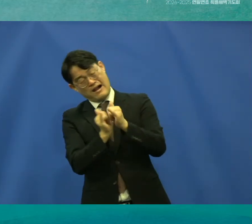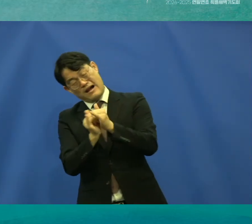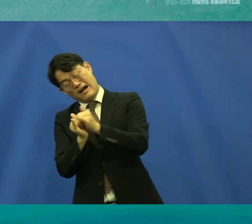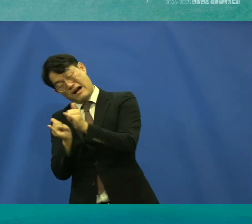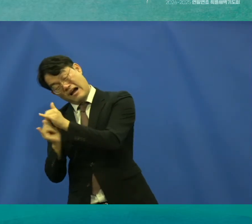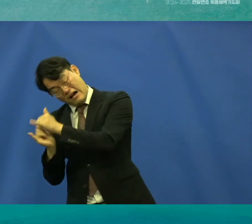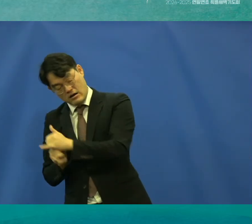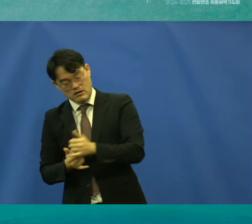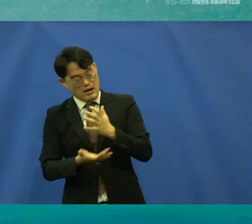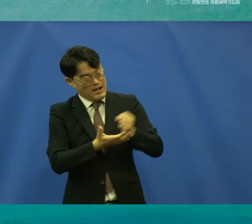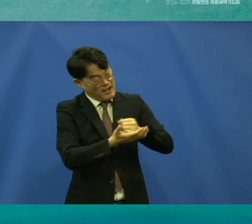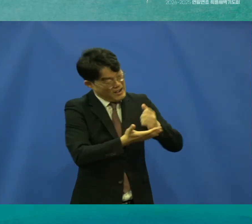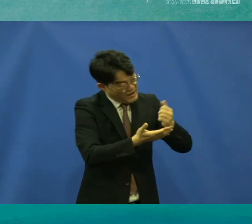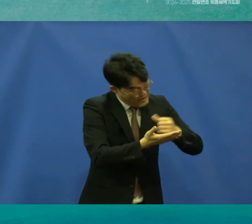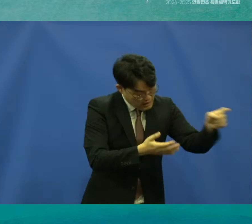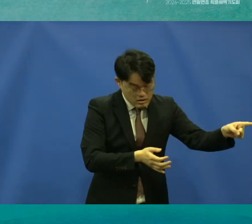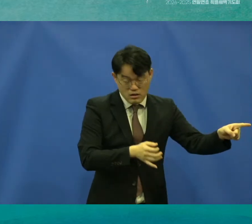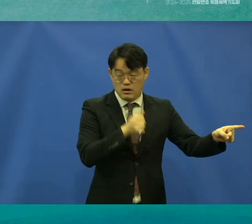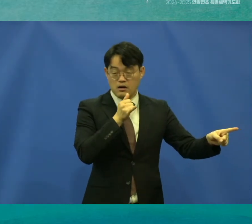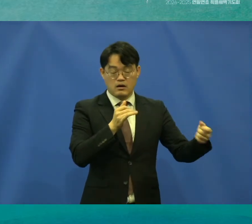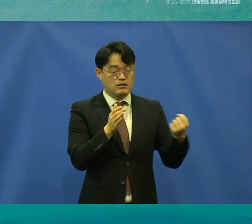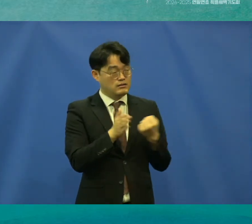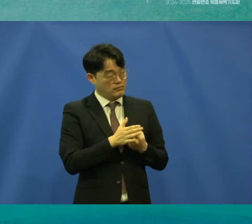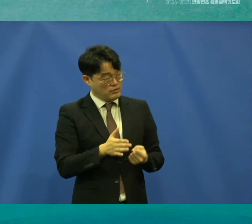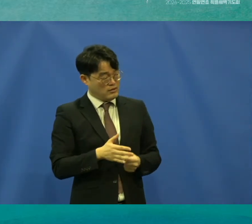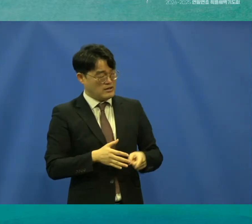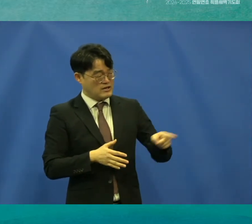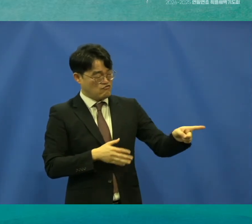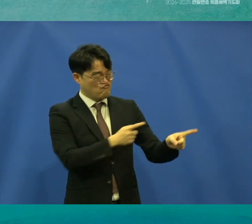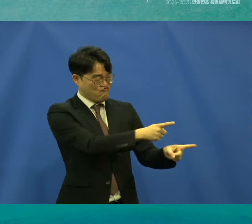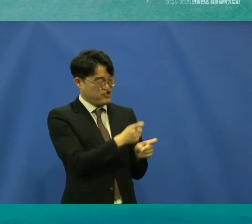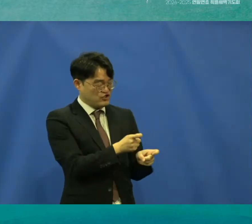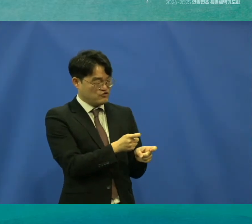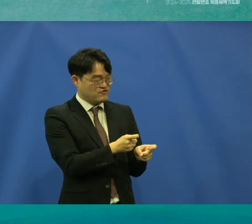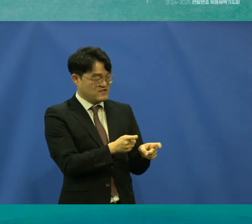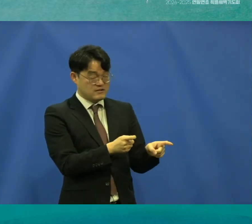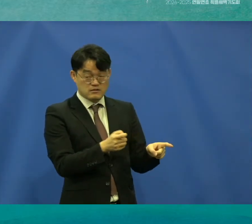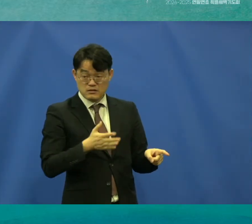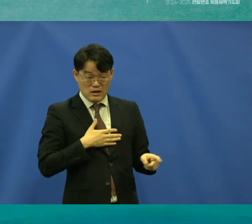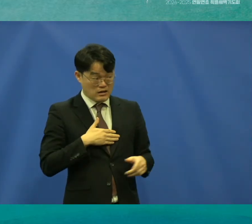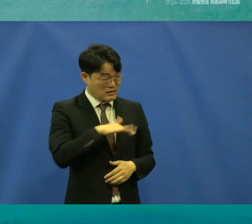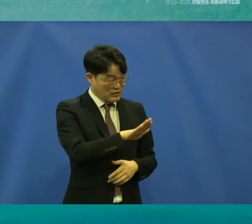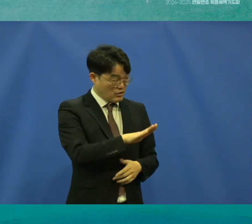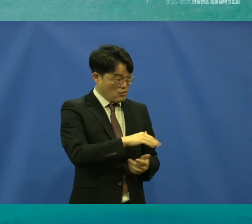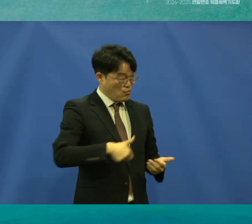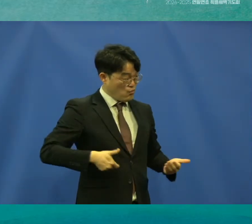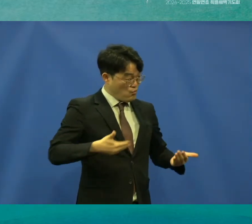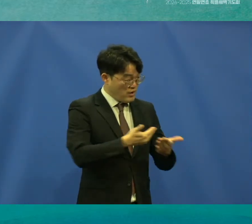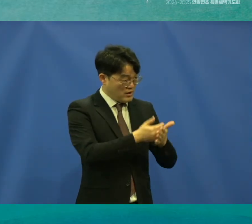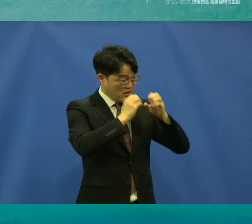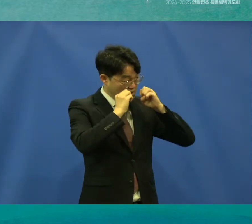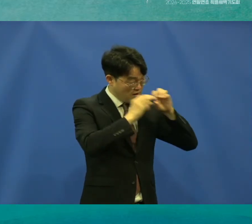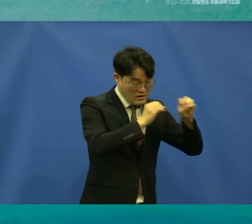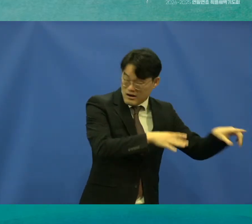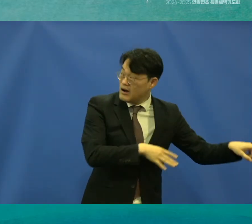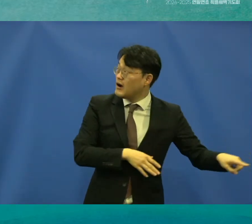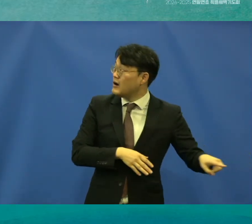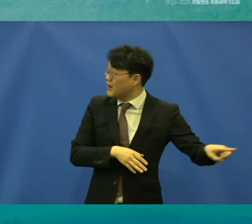그런 나라에 가서 말씀을 선포한다는 것은 말도 안 되는 거예요.